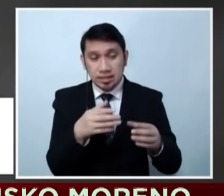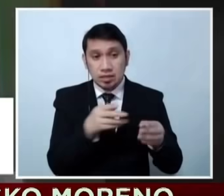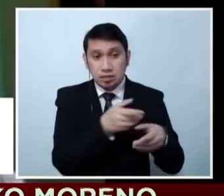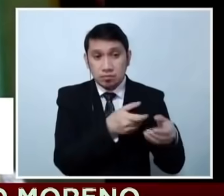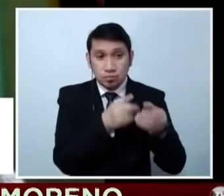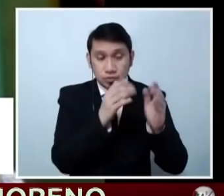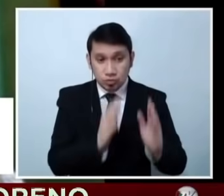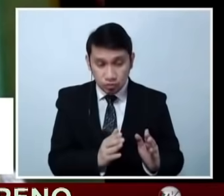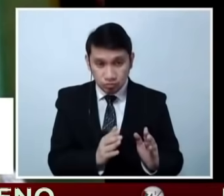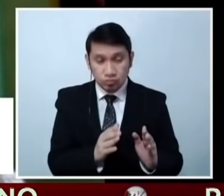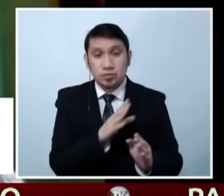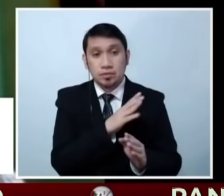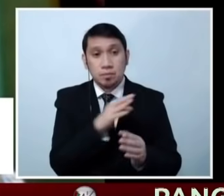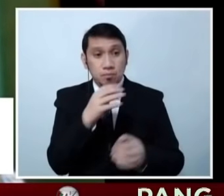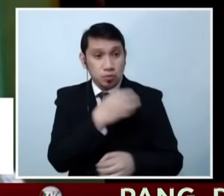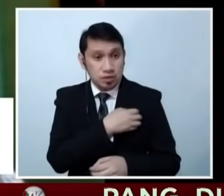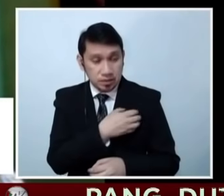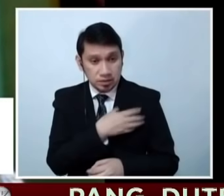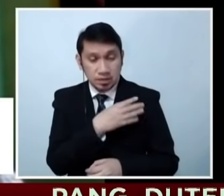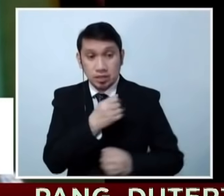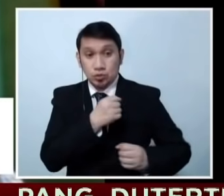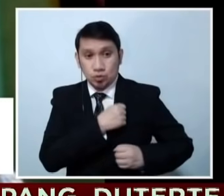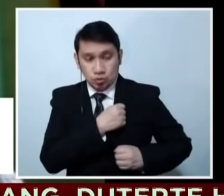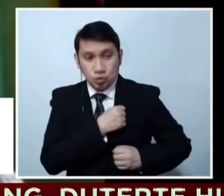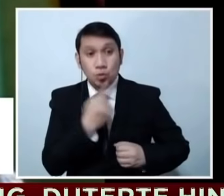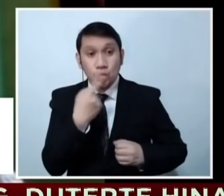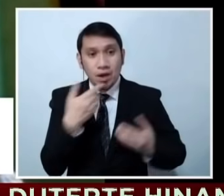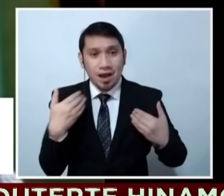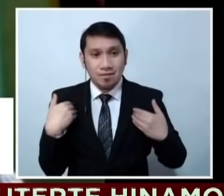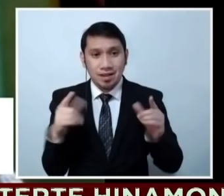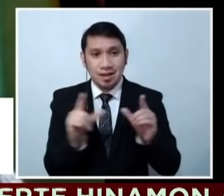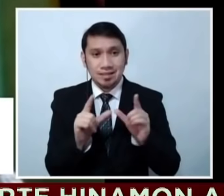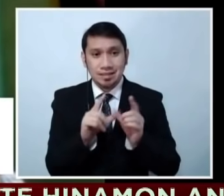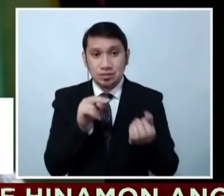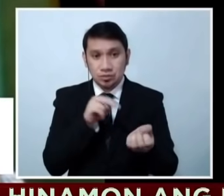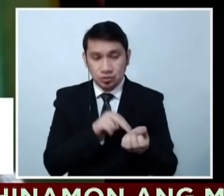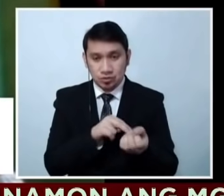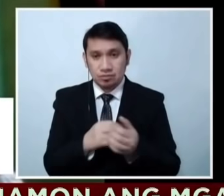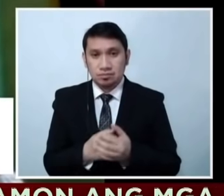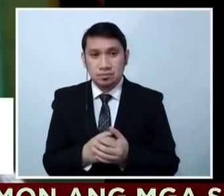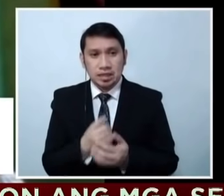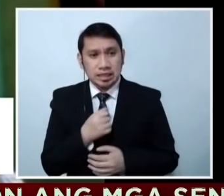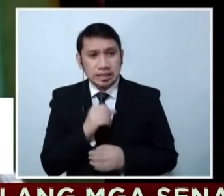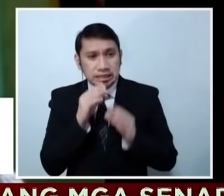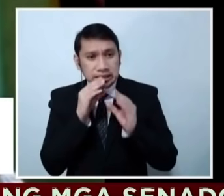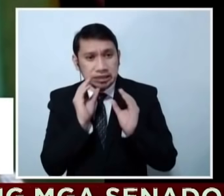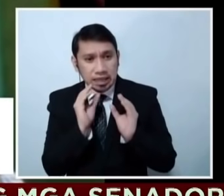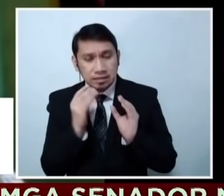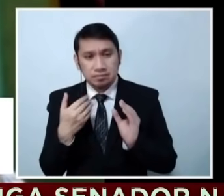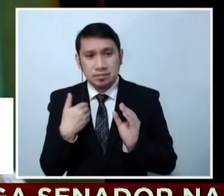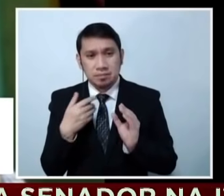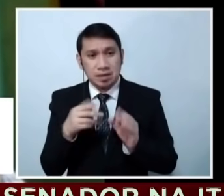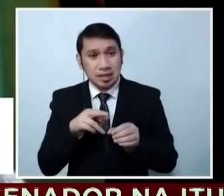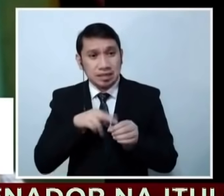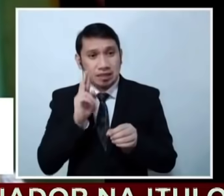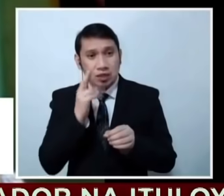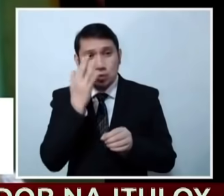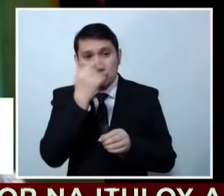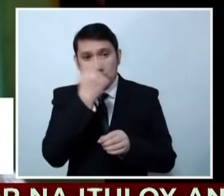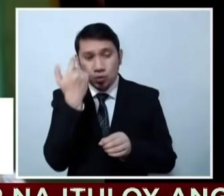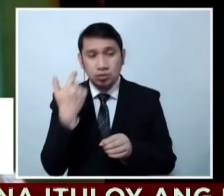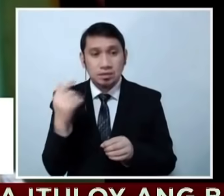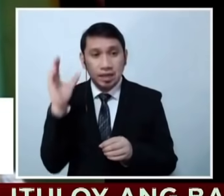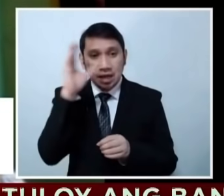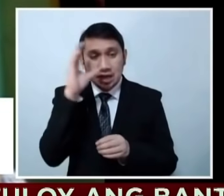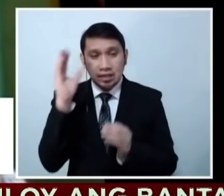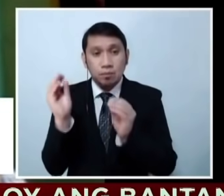sundalo. Sad to say, may mga umaalis po looking for greener pasture ng mga